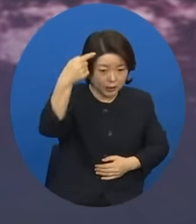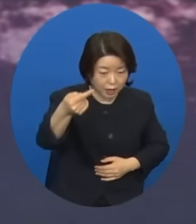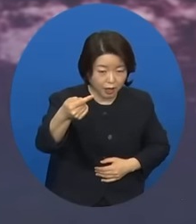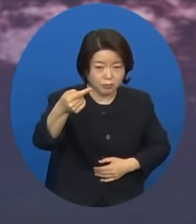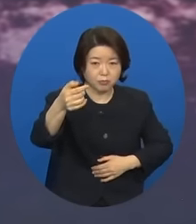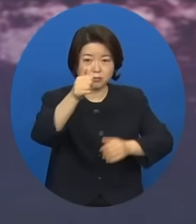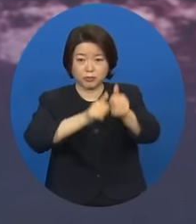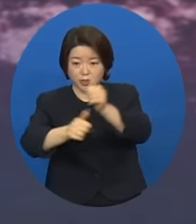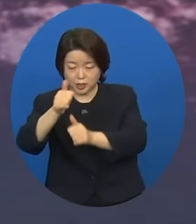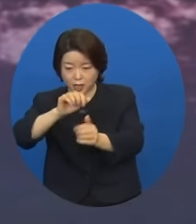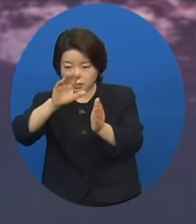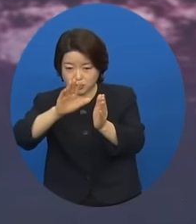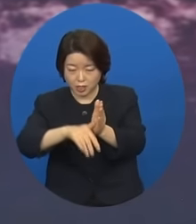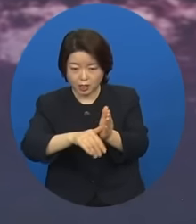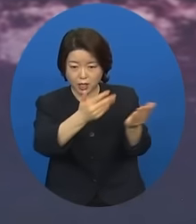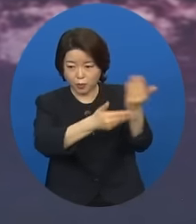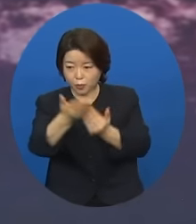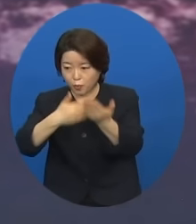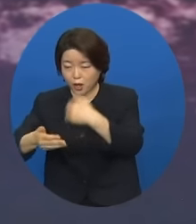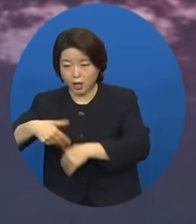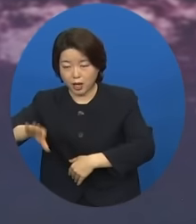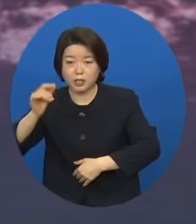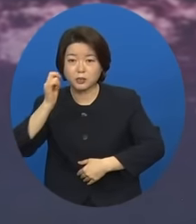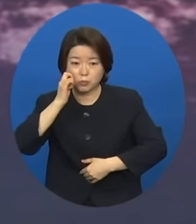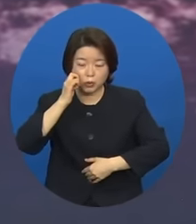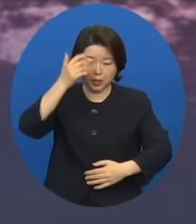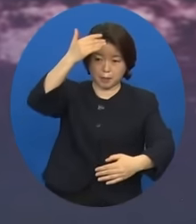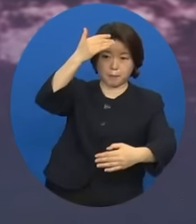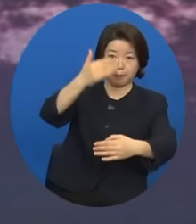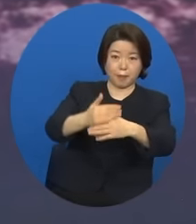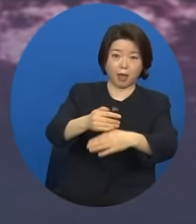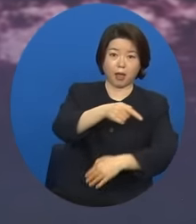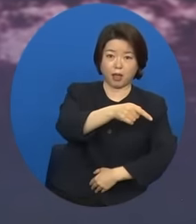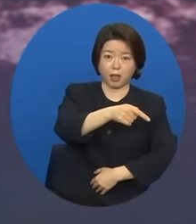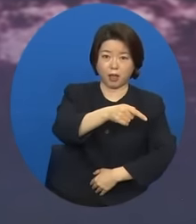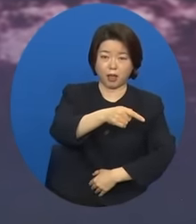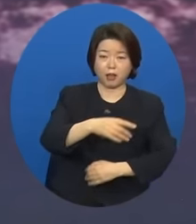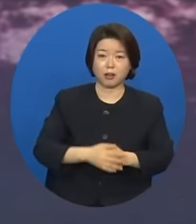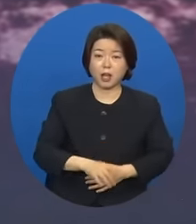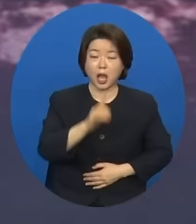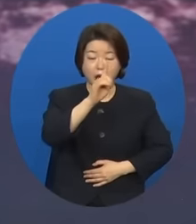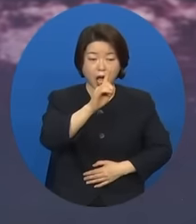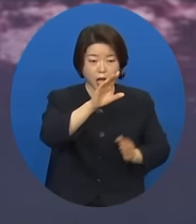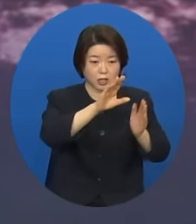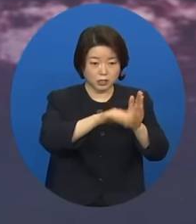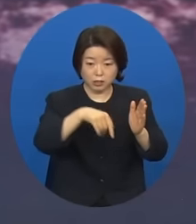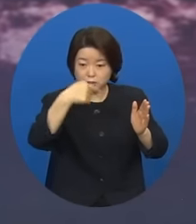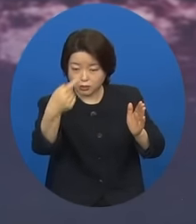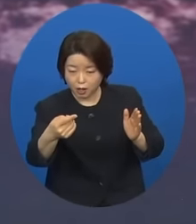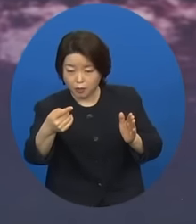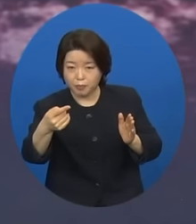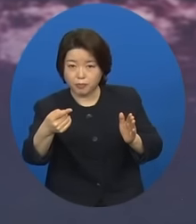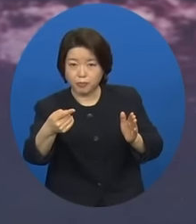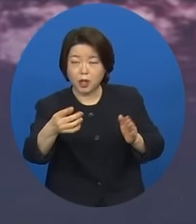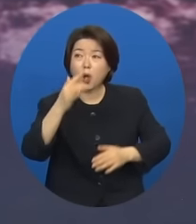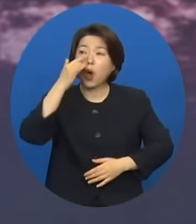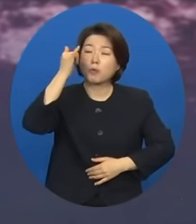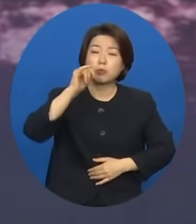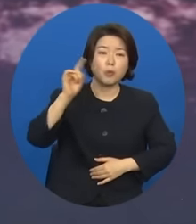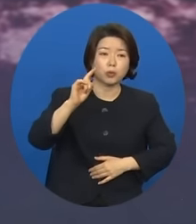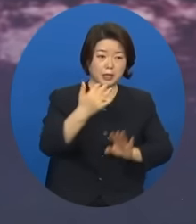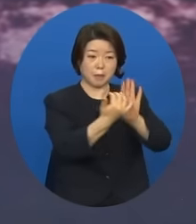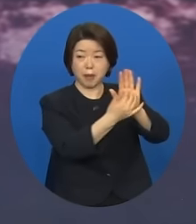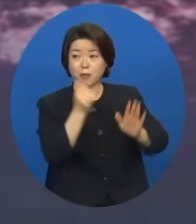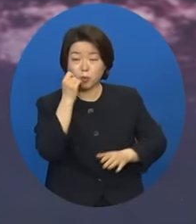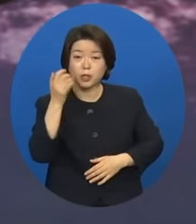세대를이어서 가지 못하도록 막았다는 거 아닙니까 세대를 잊지 못하도록 한 세대만의 마귀는 오 부모님 세대는 우리가 어떻게 막을